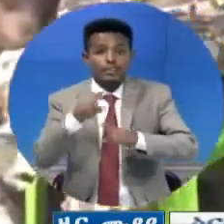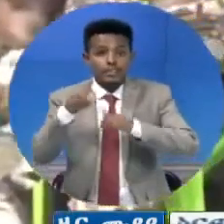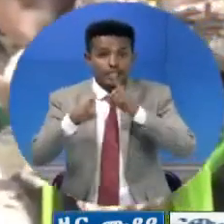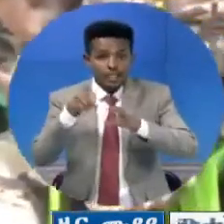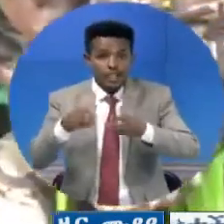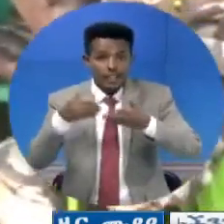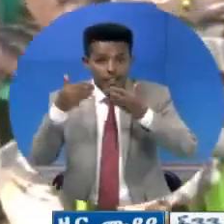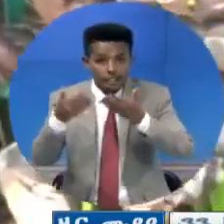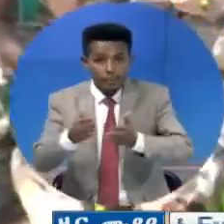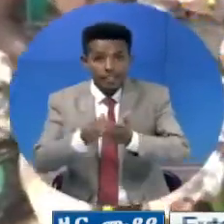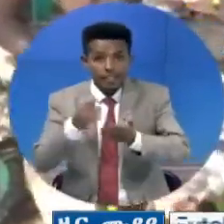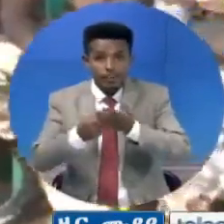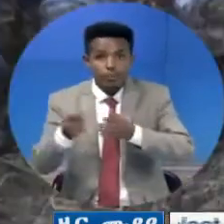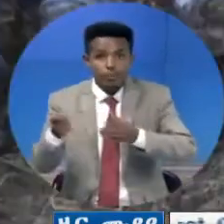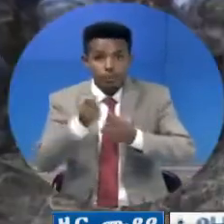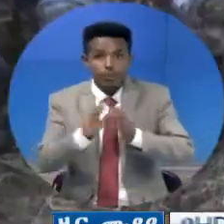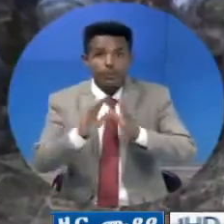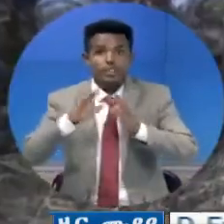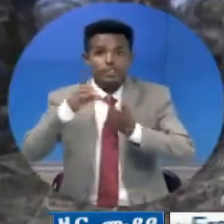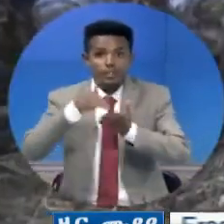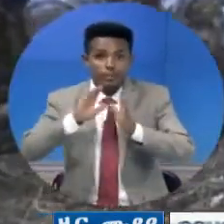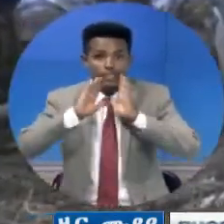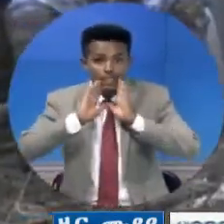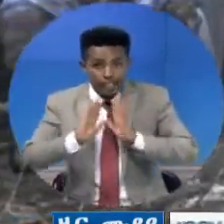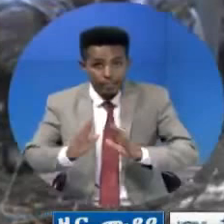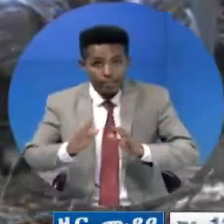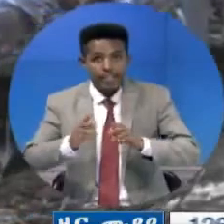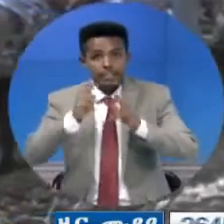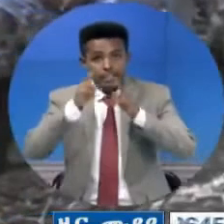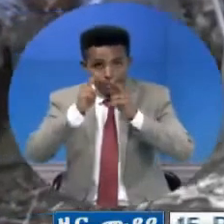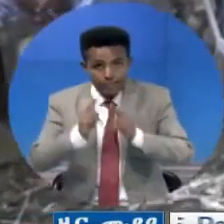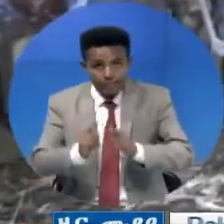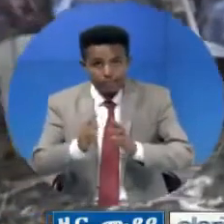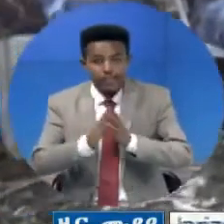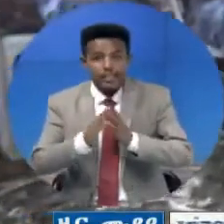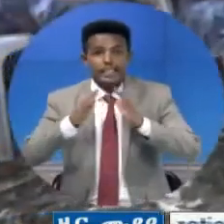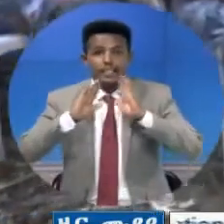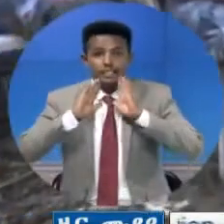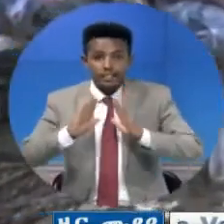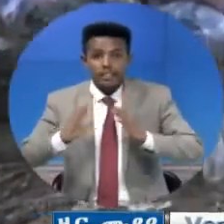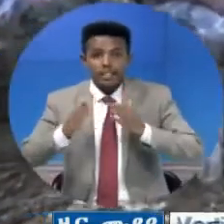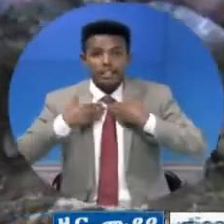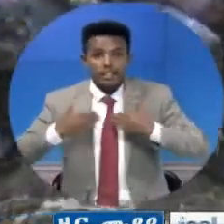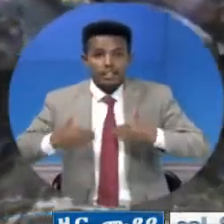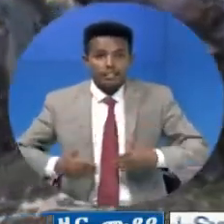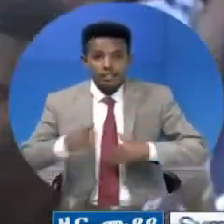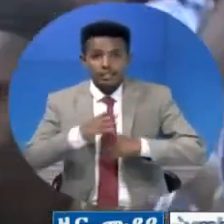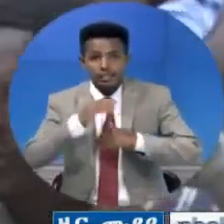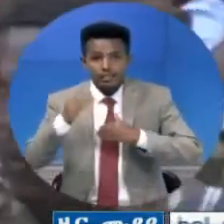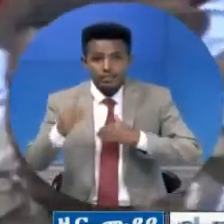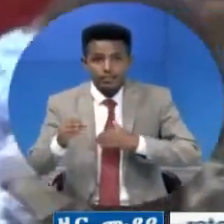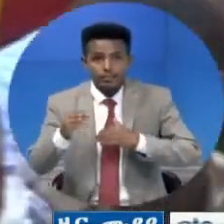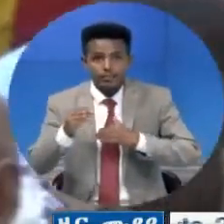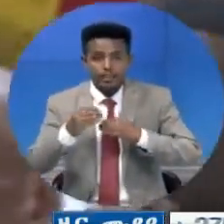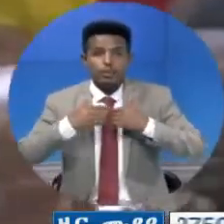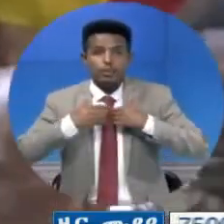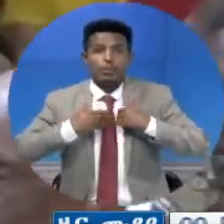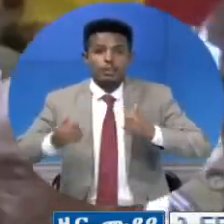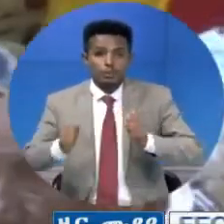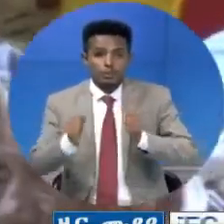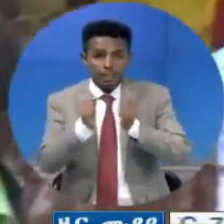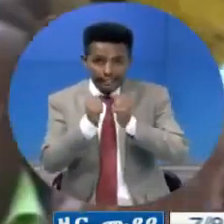ይህም የሆነው የከተማዋን ሰላም መጠበቅ በመቻሉ በመሆኑ ከጸጥታ አካላትና ከወጣቶች ጋር የሚሰራውን ስራ